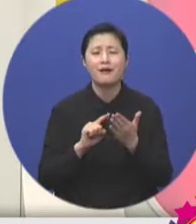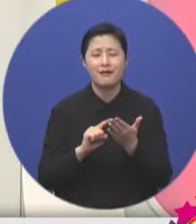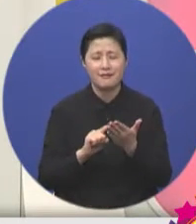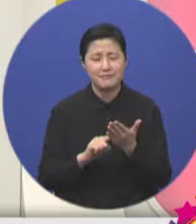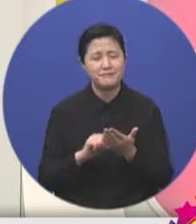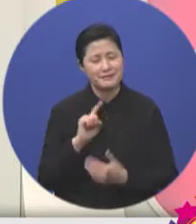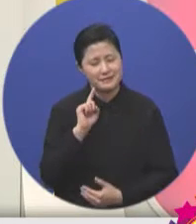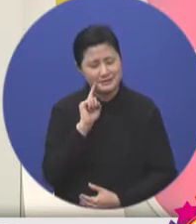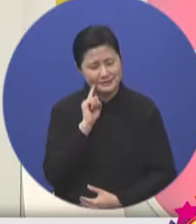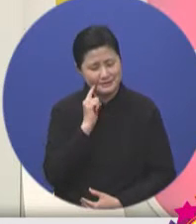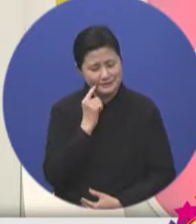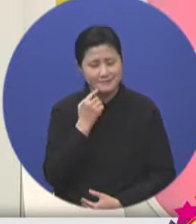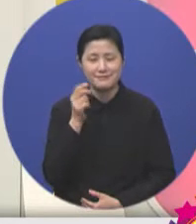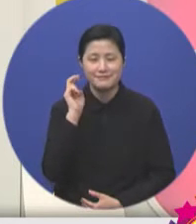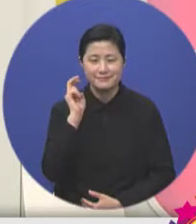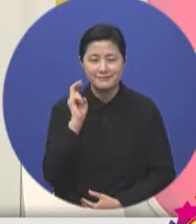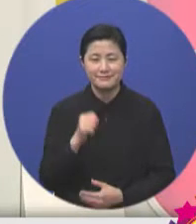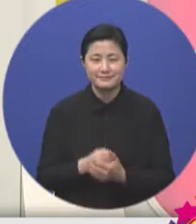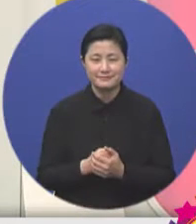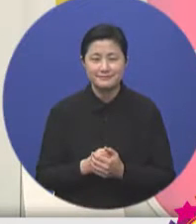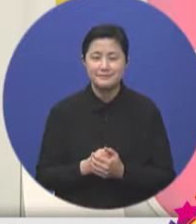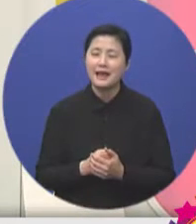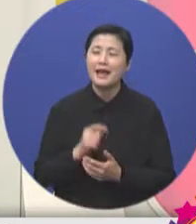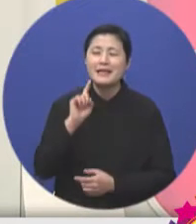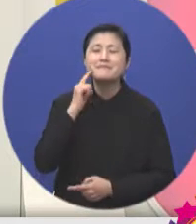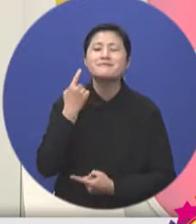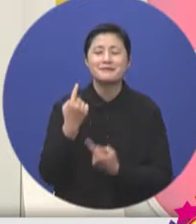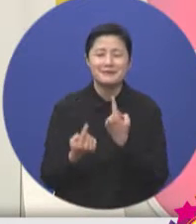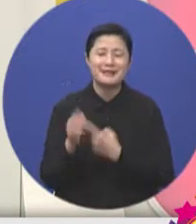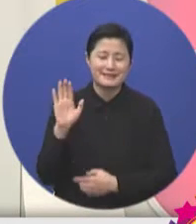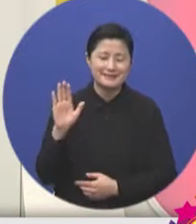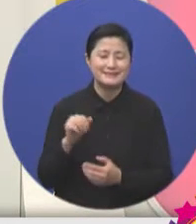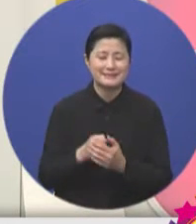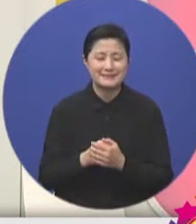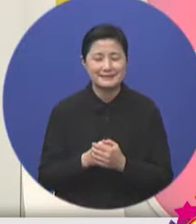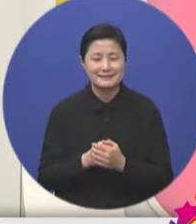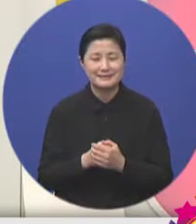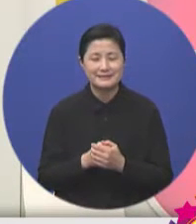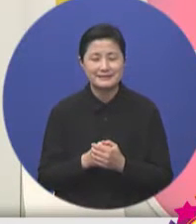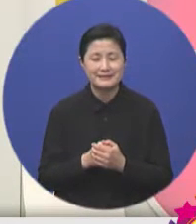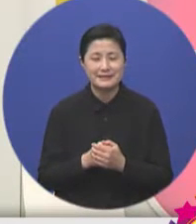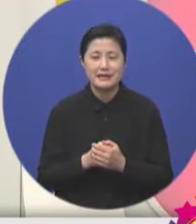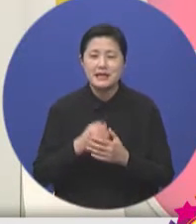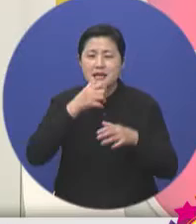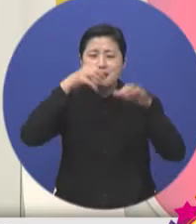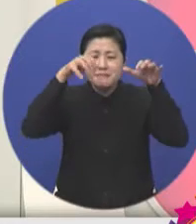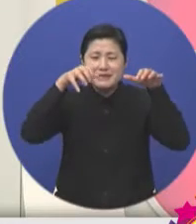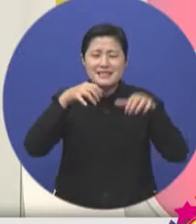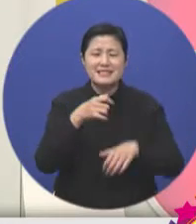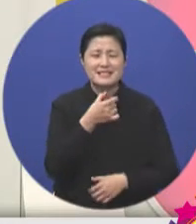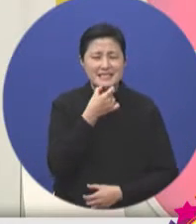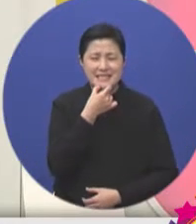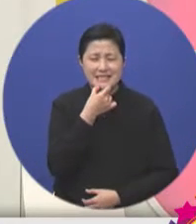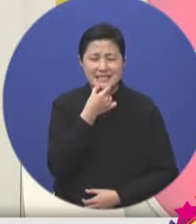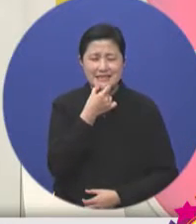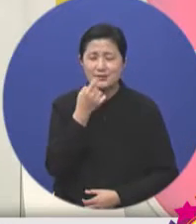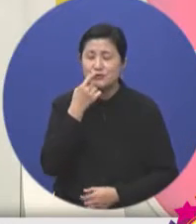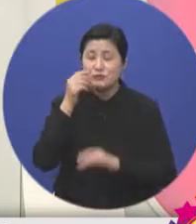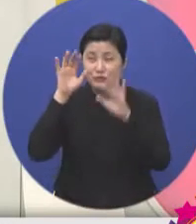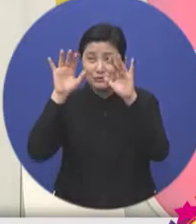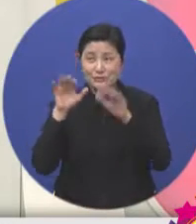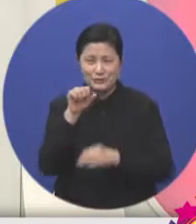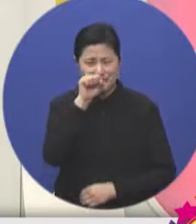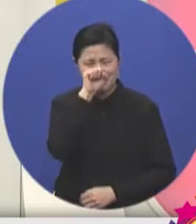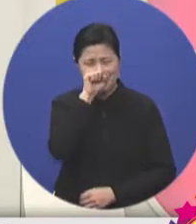참 이렇게 이쁘실 것 같아. 아니 예쁜 것보단도 비는 싫어하고 눈은 참 좋아했어. 그래서 그쵸.